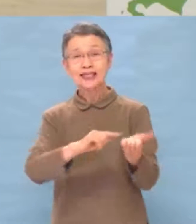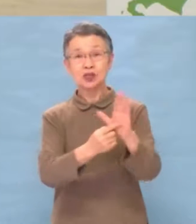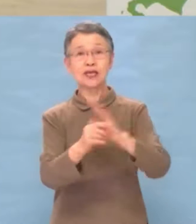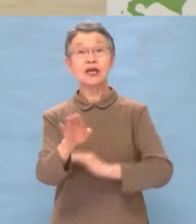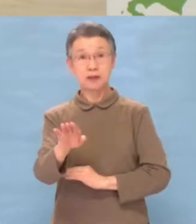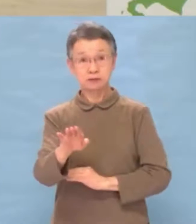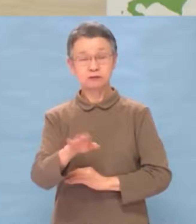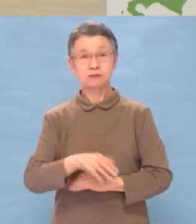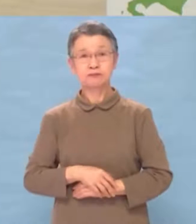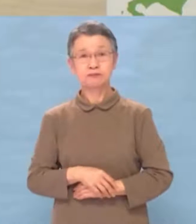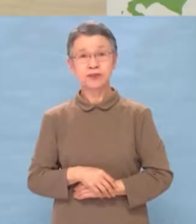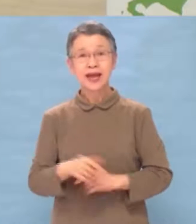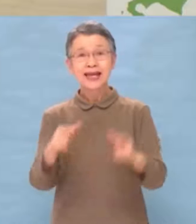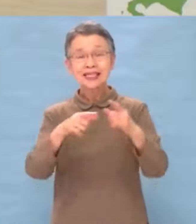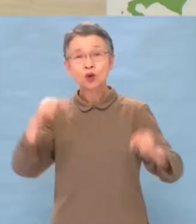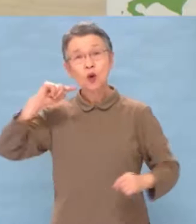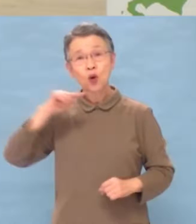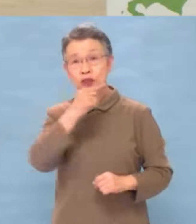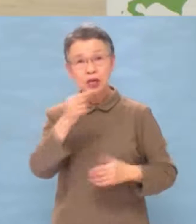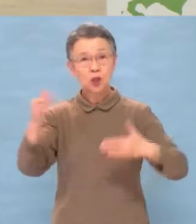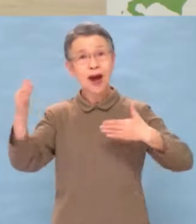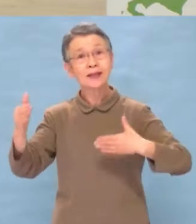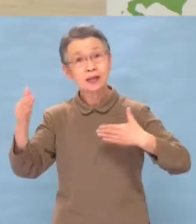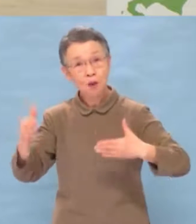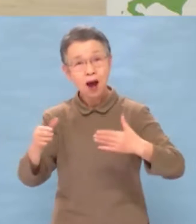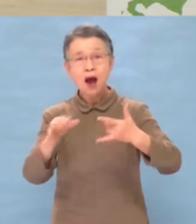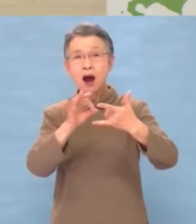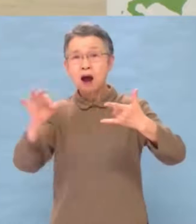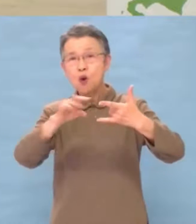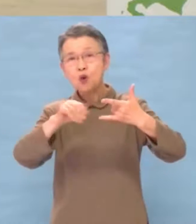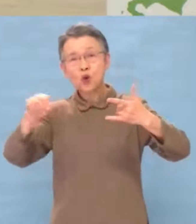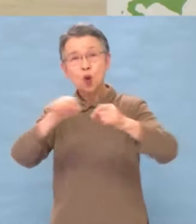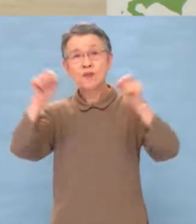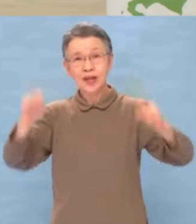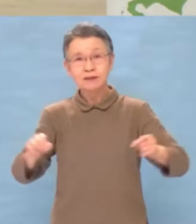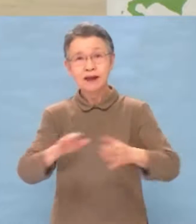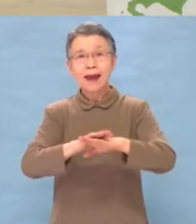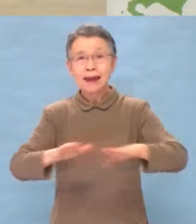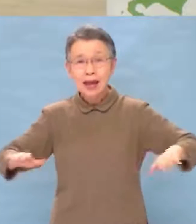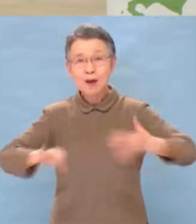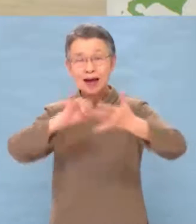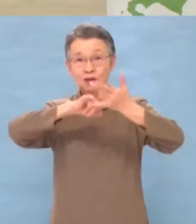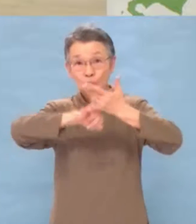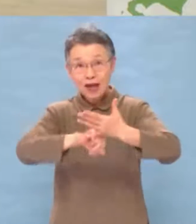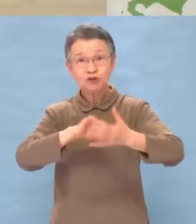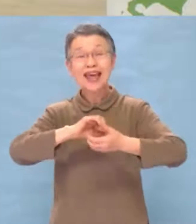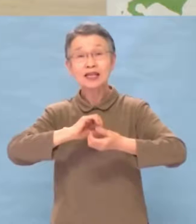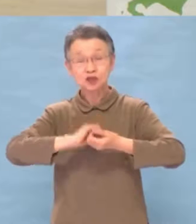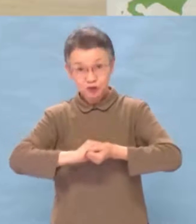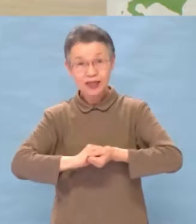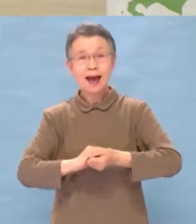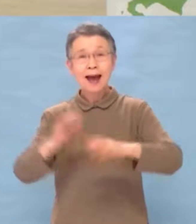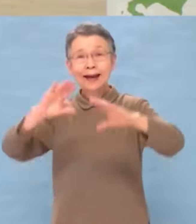ばれています。日露間におきましては、領土問題を含め平和条約締結に向けた外